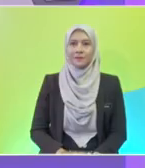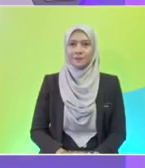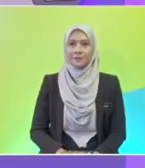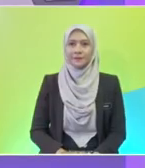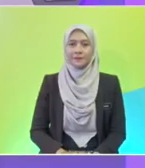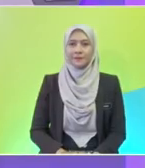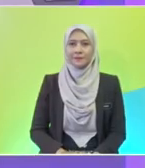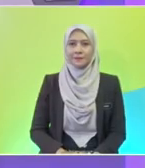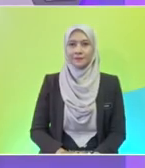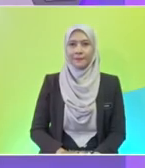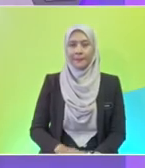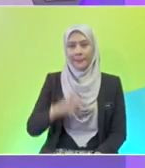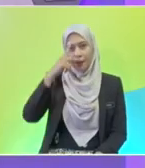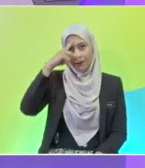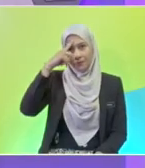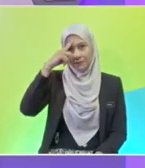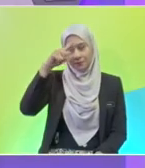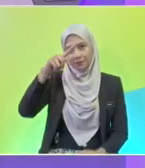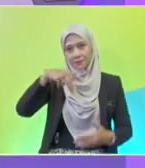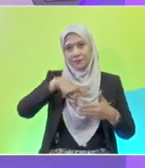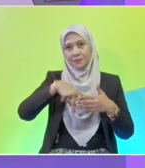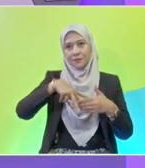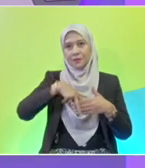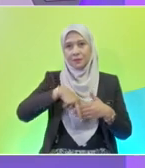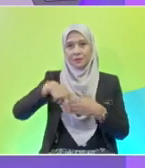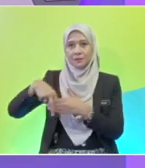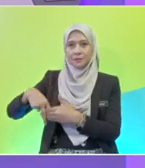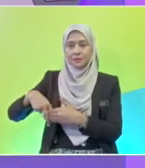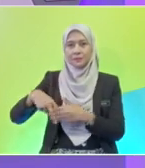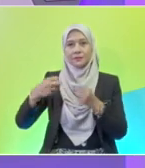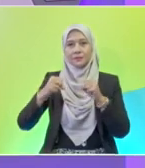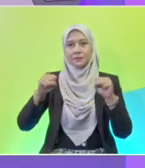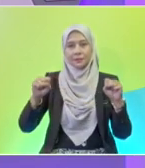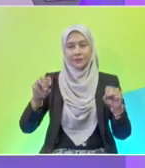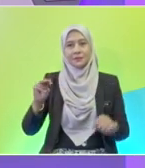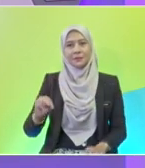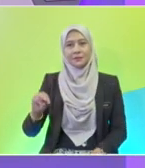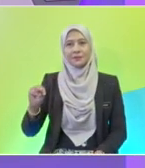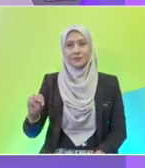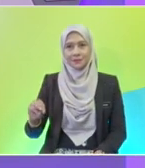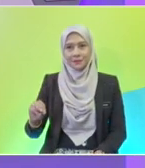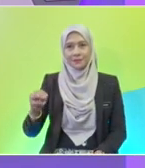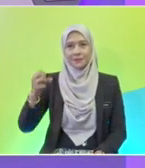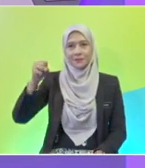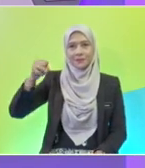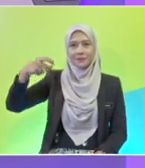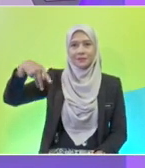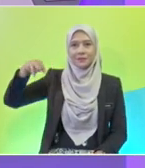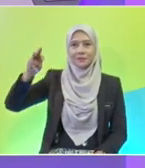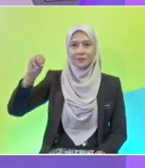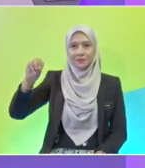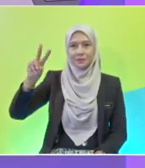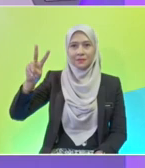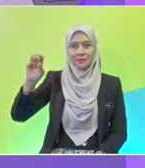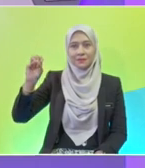untuk panduan persediaan persediaan calon-calon SPM 2022 khususnya